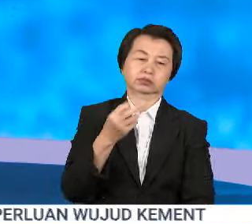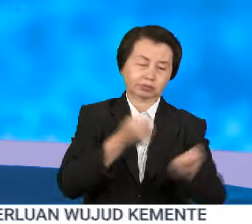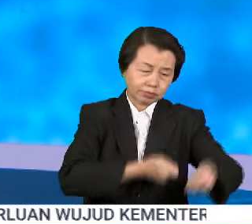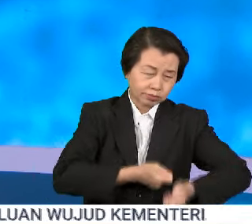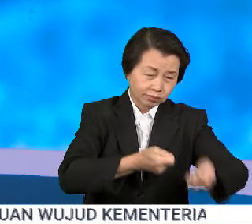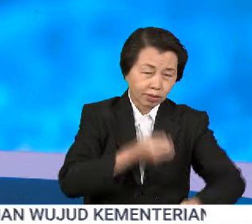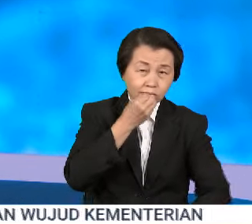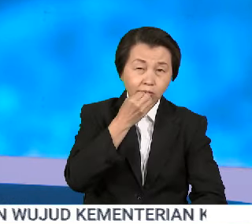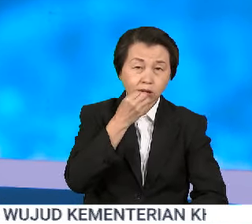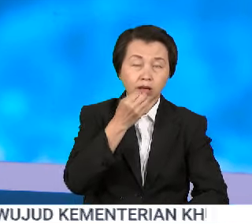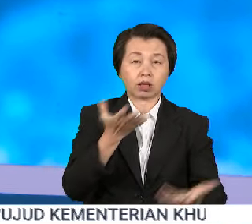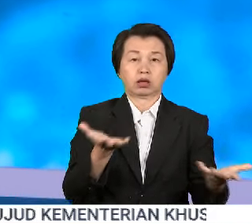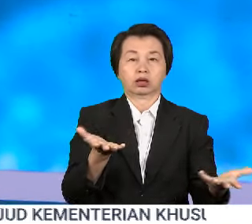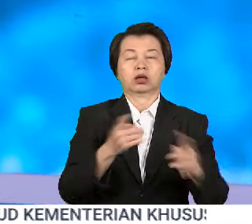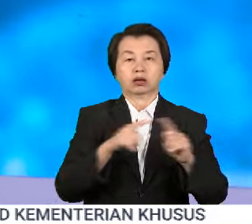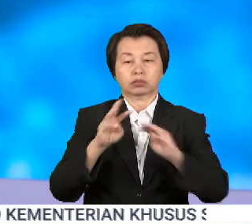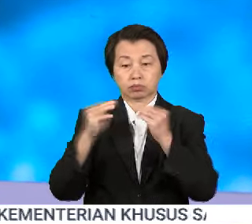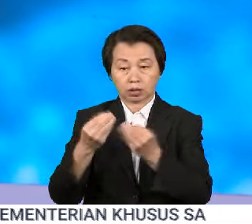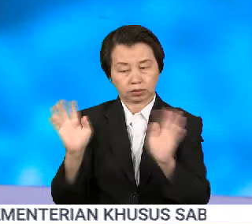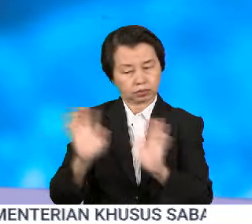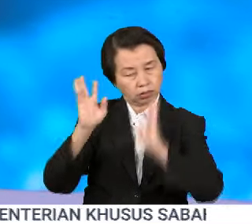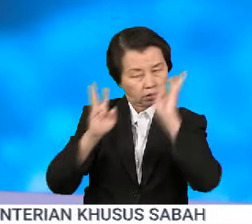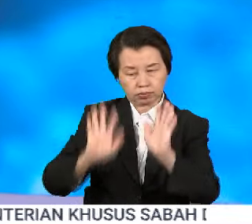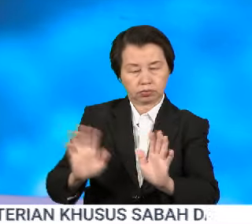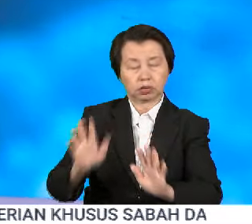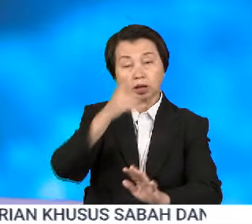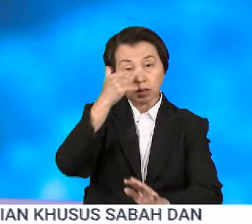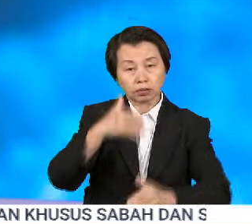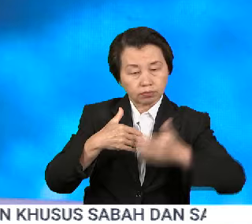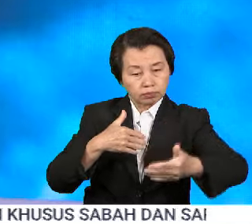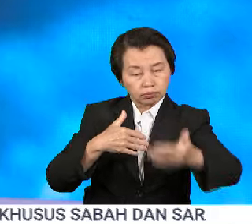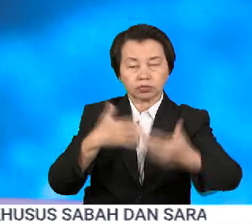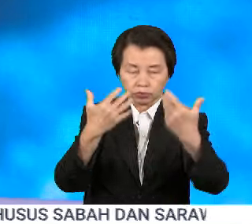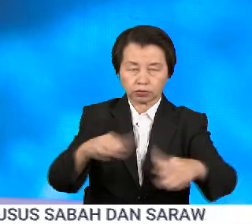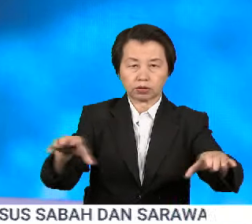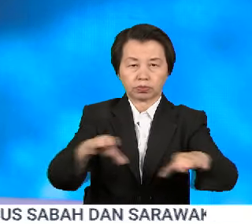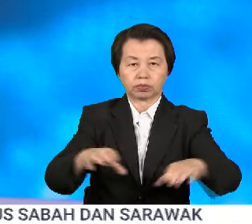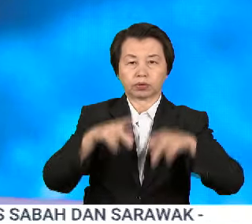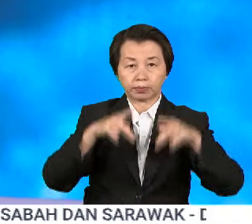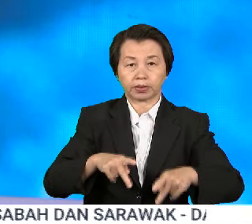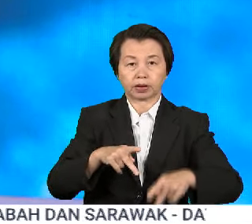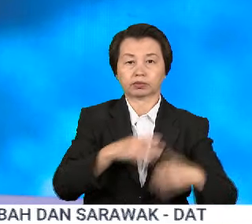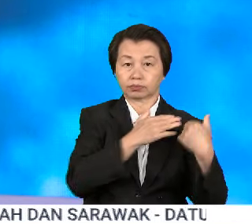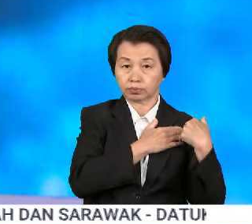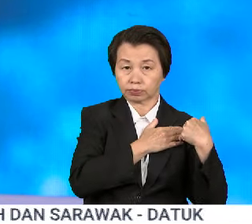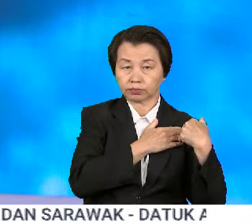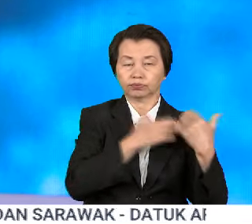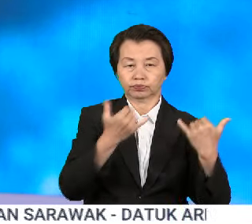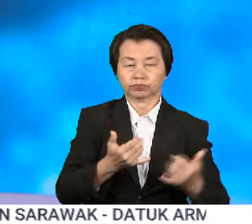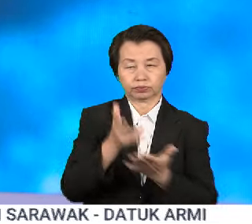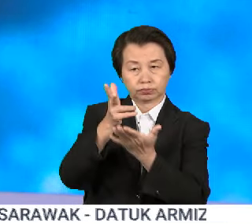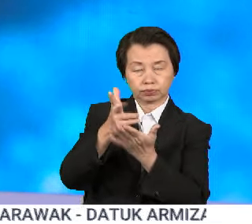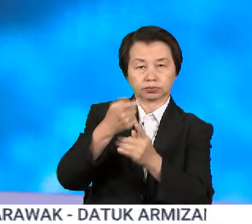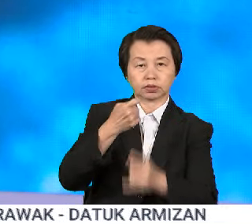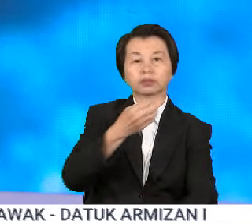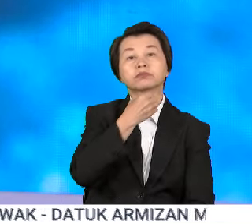dan makanan negara. Namun, masyarakat tidak perlu bimbang kerana langkah sewajarnya diambil pihak berwajib. Perinciannya dalam lintas langsung